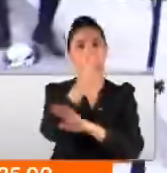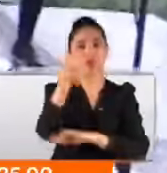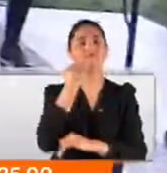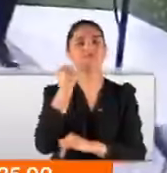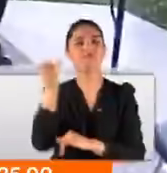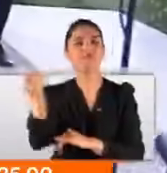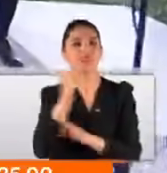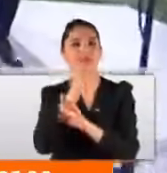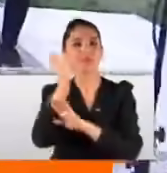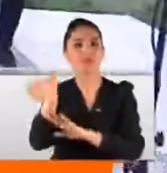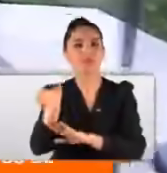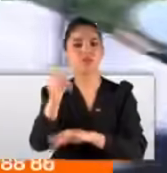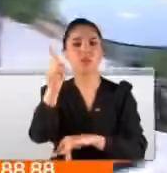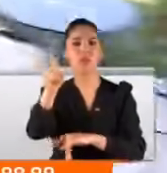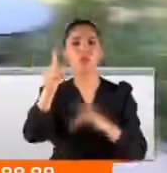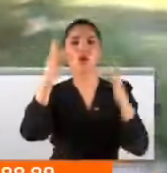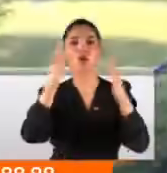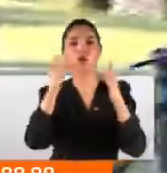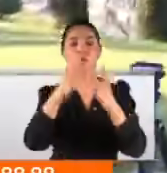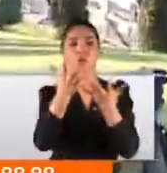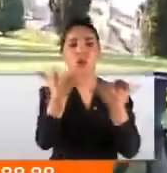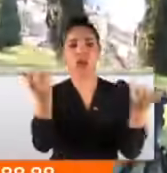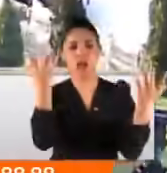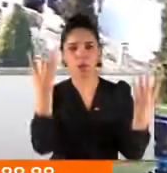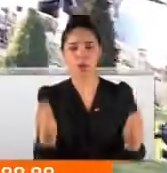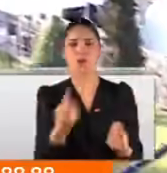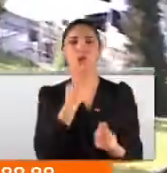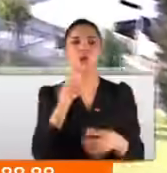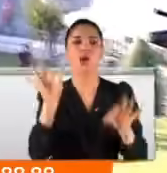ziyaret ediyor. An itibariyle köprünün oldukça hareketli olduğunu söyleyebiliriz Nihan Günay.